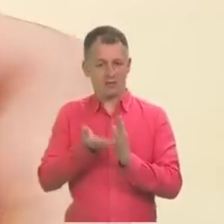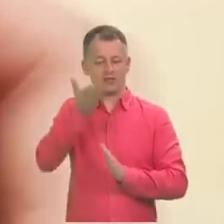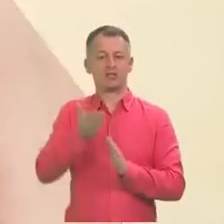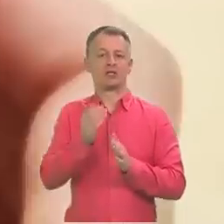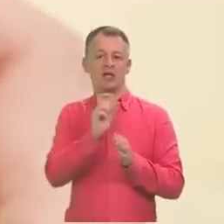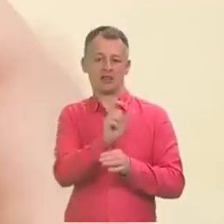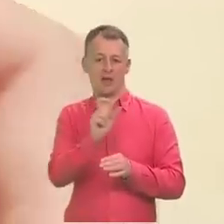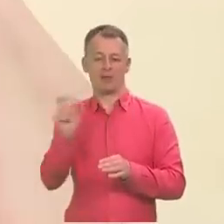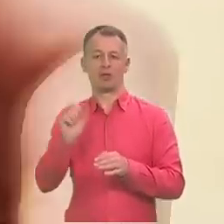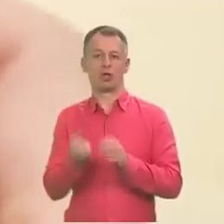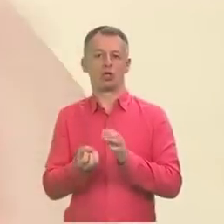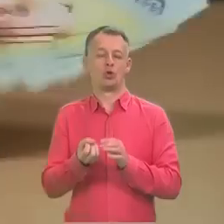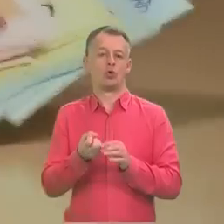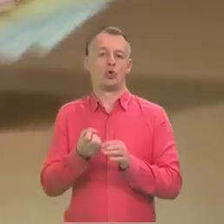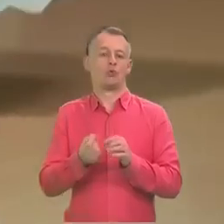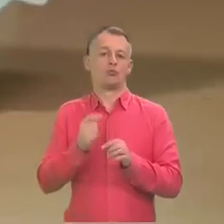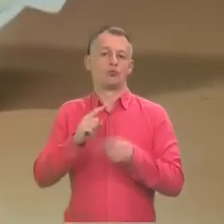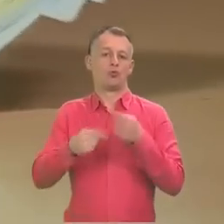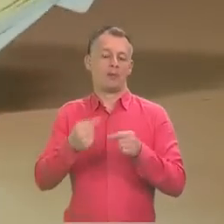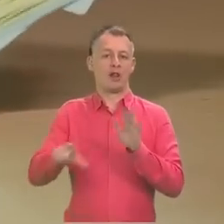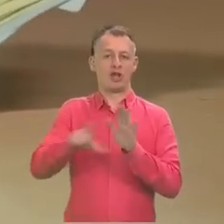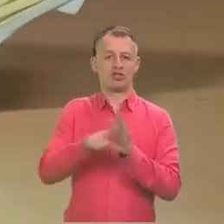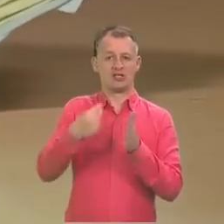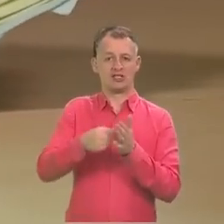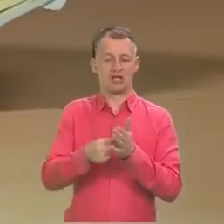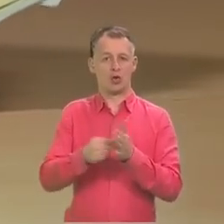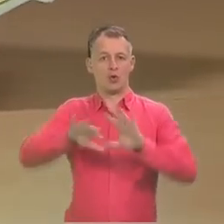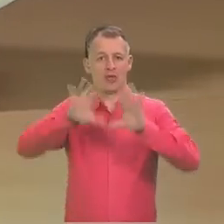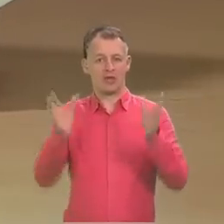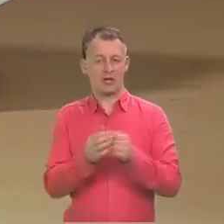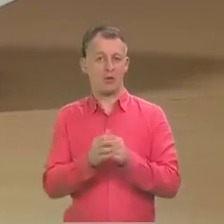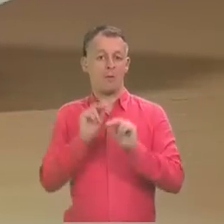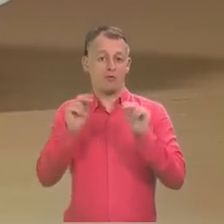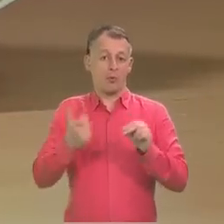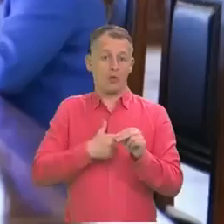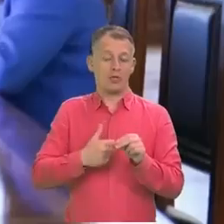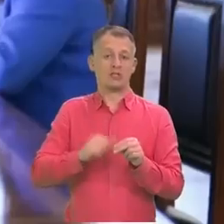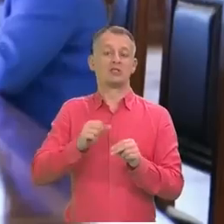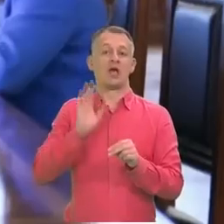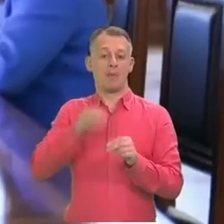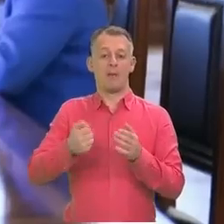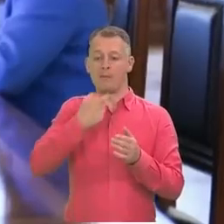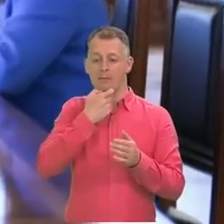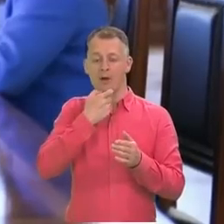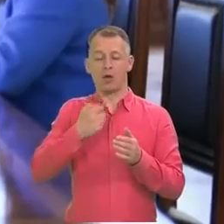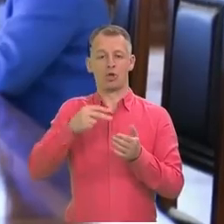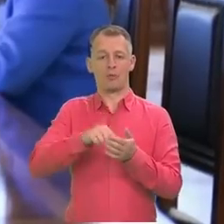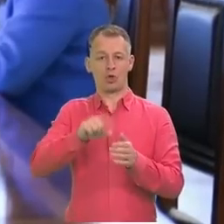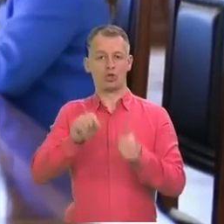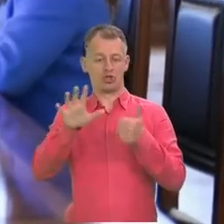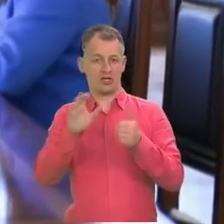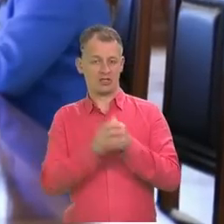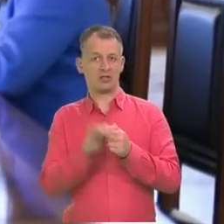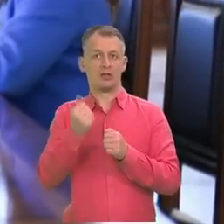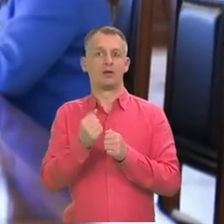noi legea salarizării unitare. Astfel, un dascăl debutant ar urma să câștige până în 2026 echivalentul unui salariu